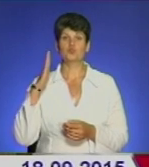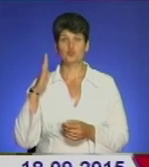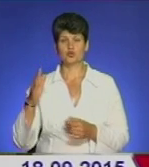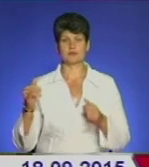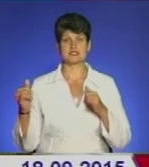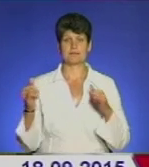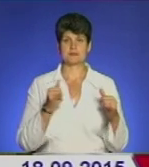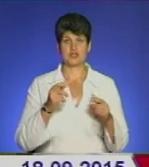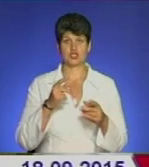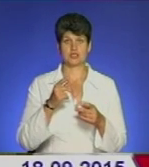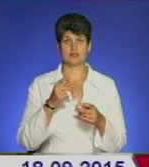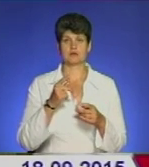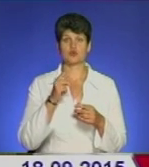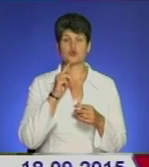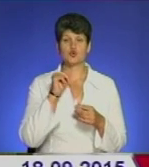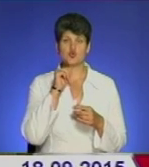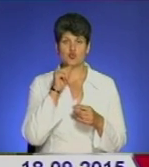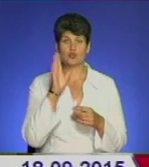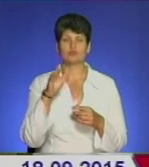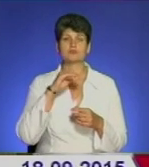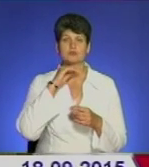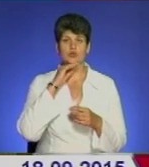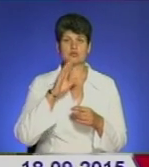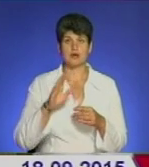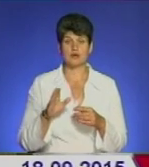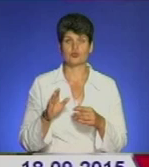забезпечені цукром, його буде достатньо, і